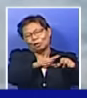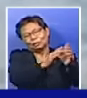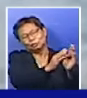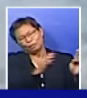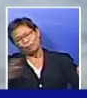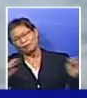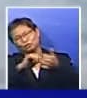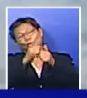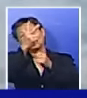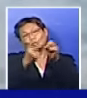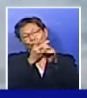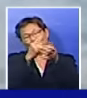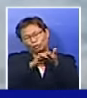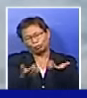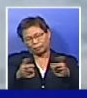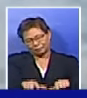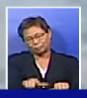du tahunan tersebut